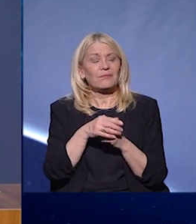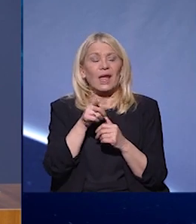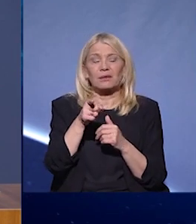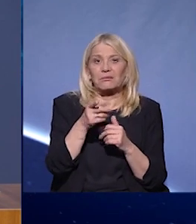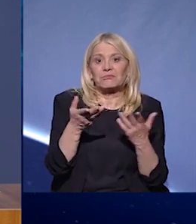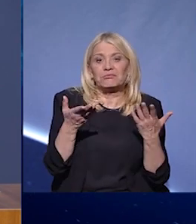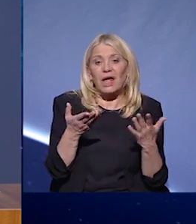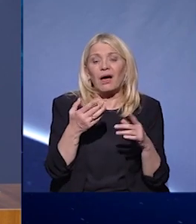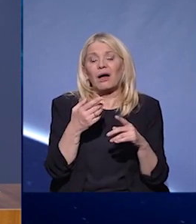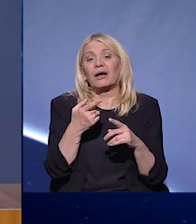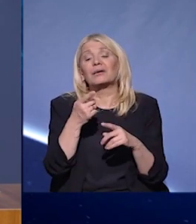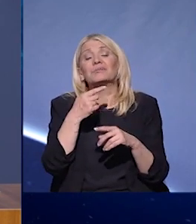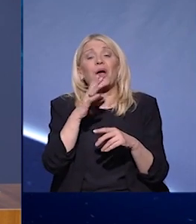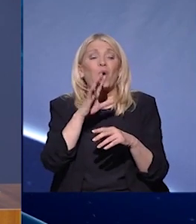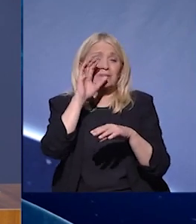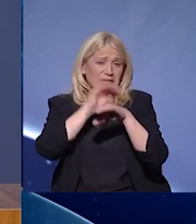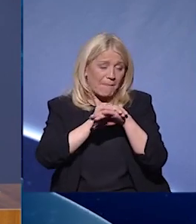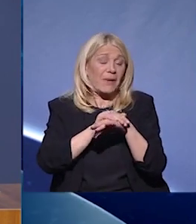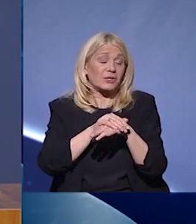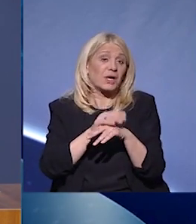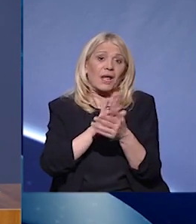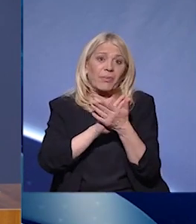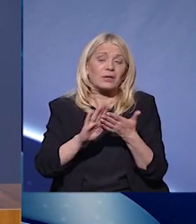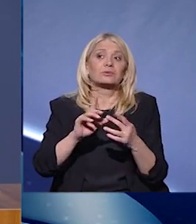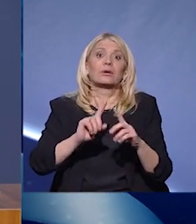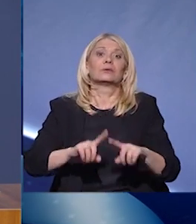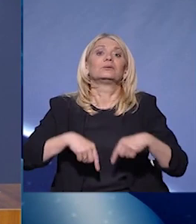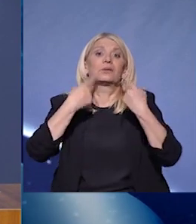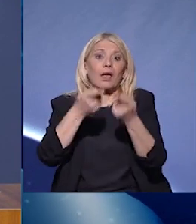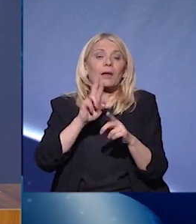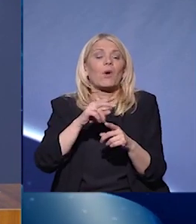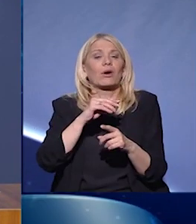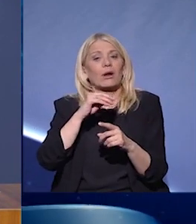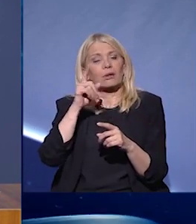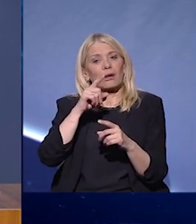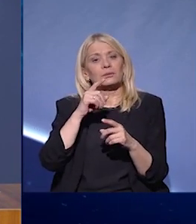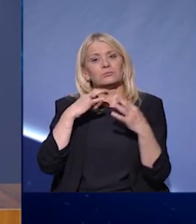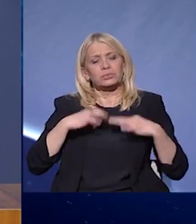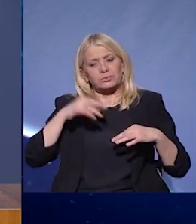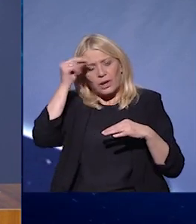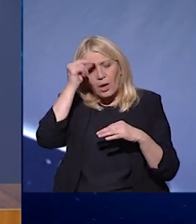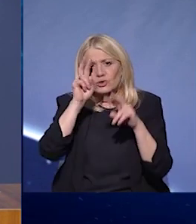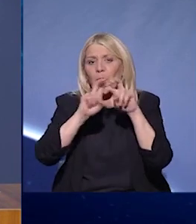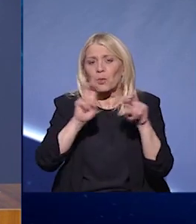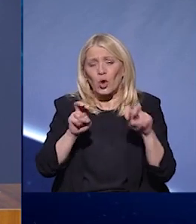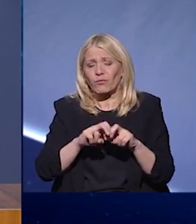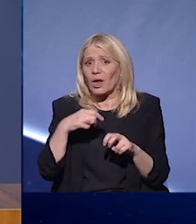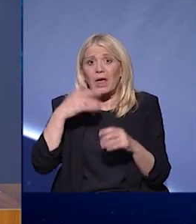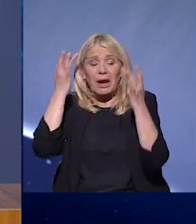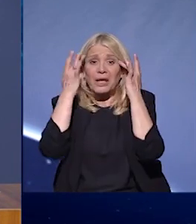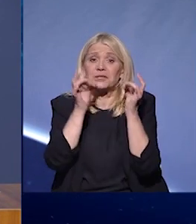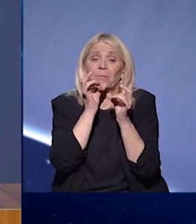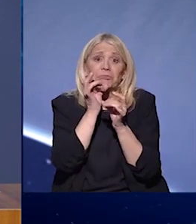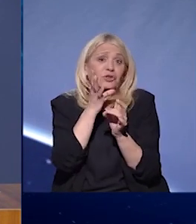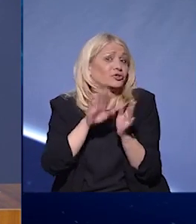hipoteza ili neko zapažanje praktično će tek morati naučno da se proverava. I ne znam ništa više